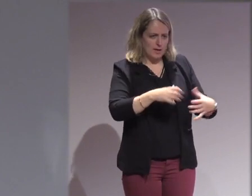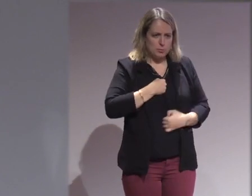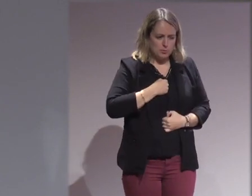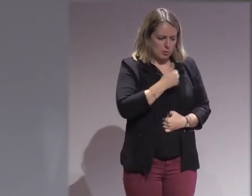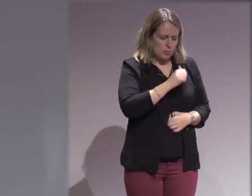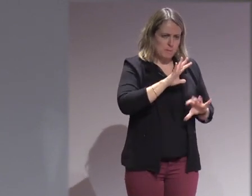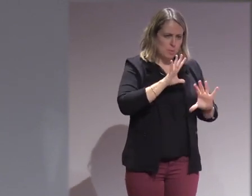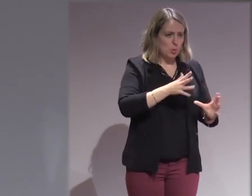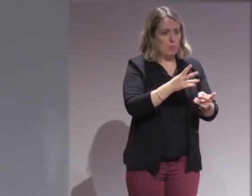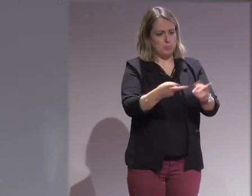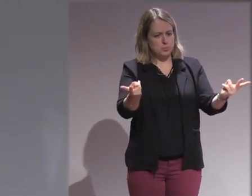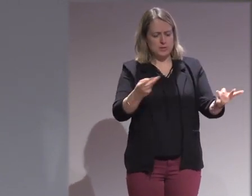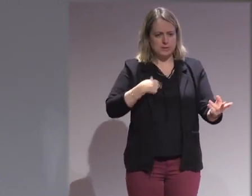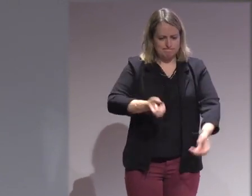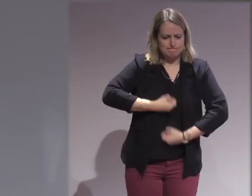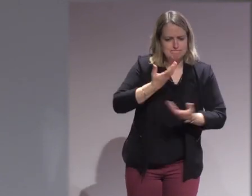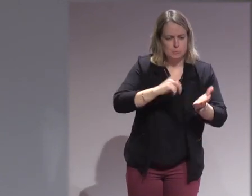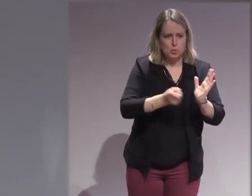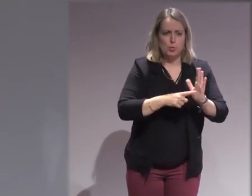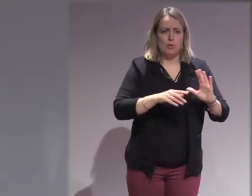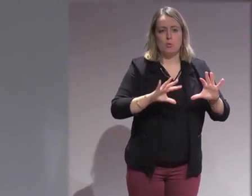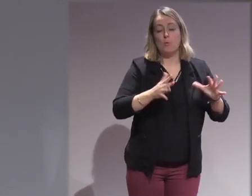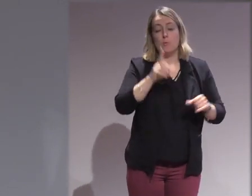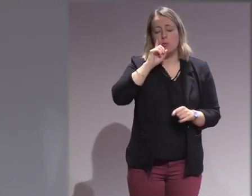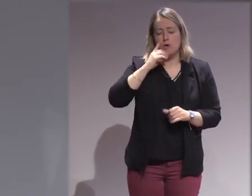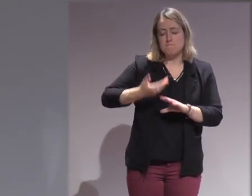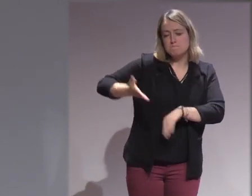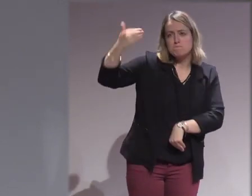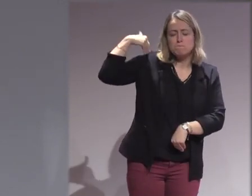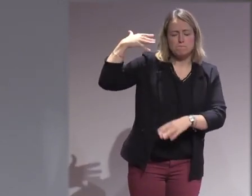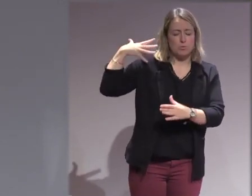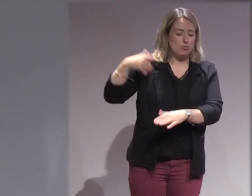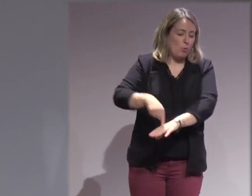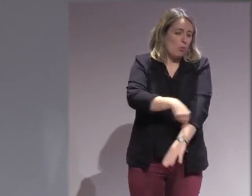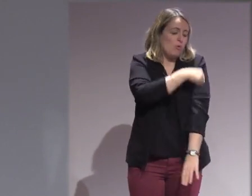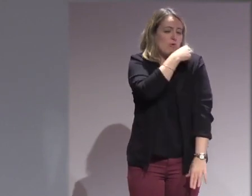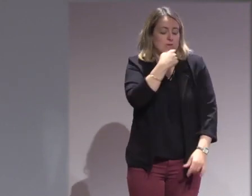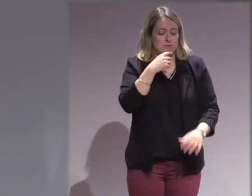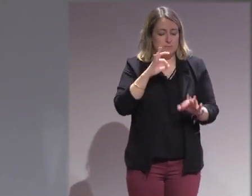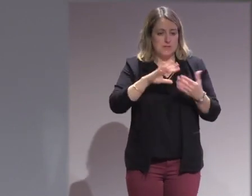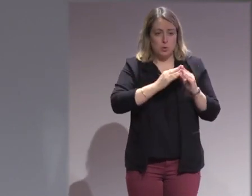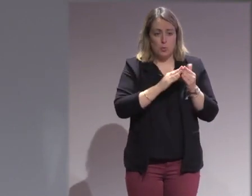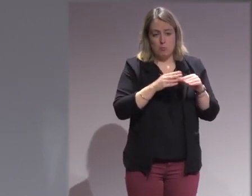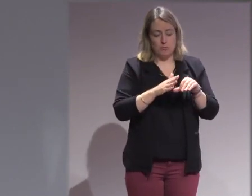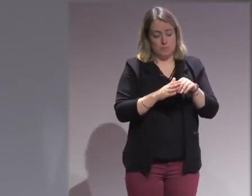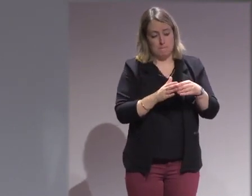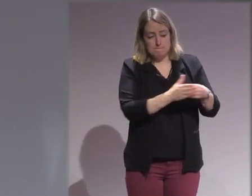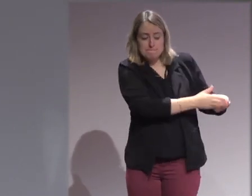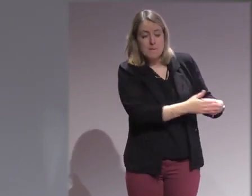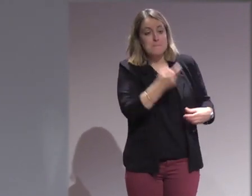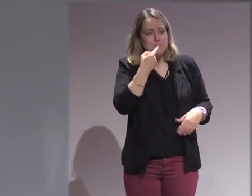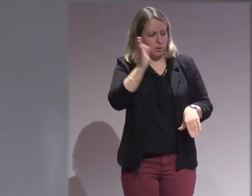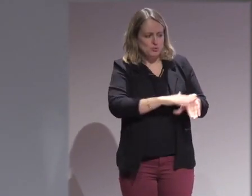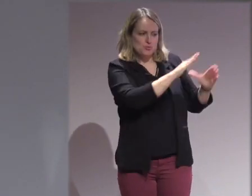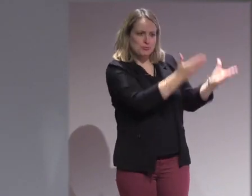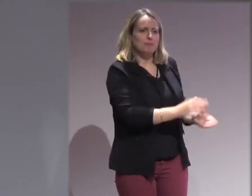investir l'espace public. Parce que pendant très longtemps, nous avons été une communauté, mais comme tant d'autres en France, qui a été parlée. On parlait beaucoup de nous, mais